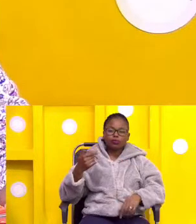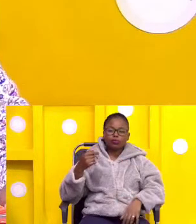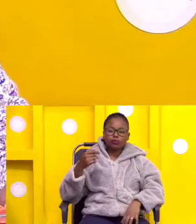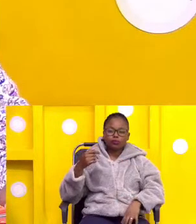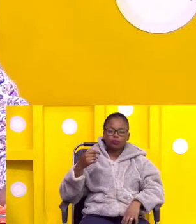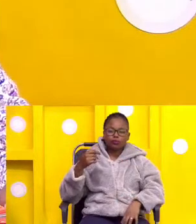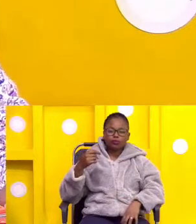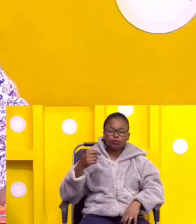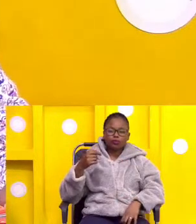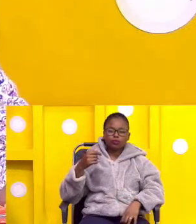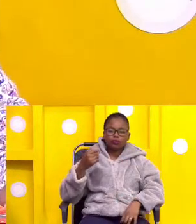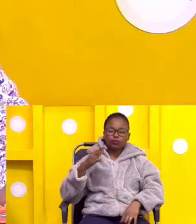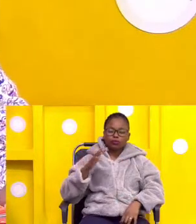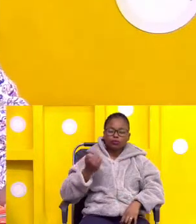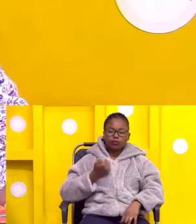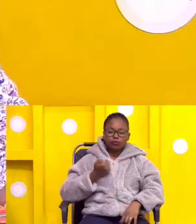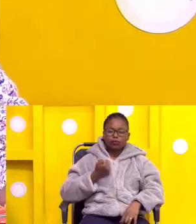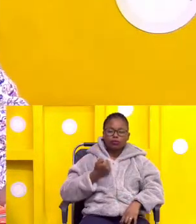airĩtu aku